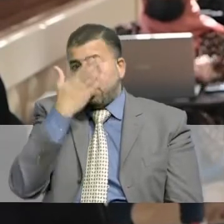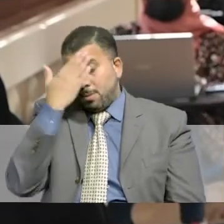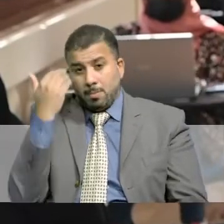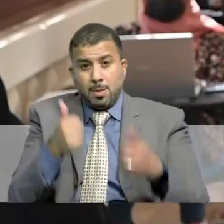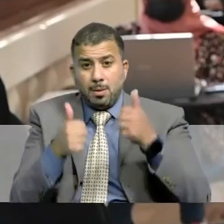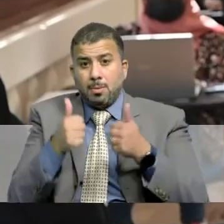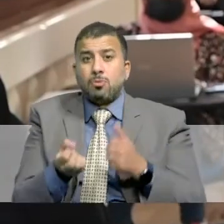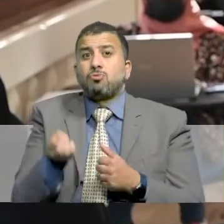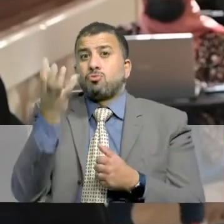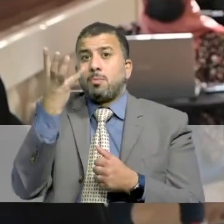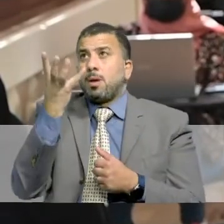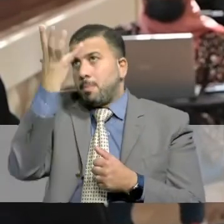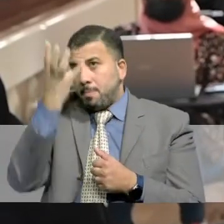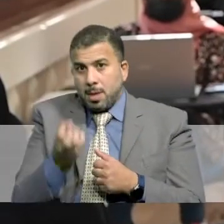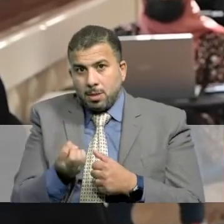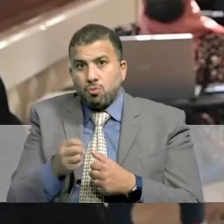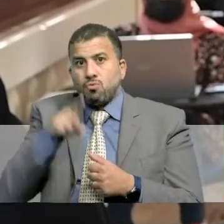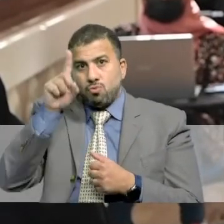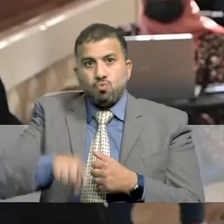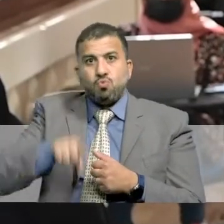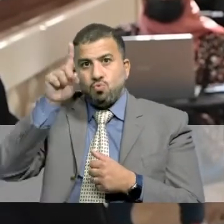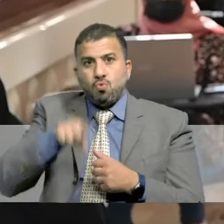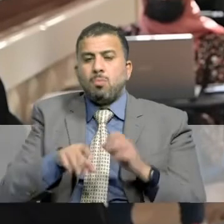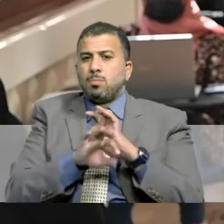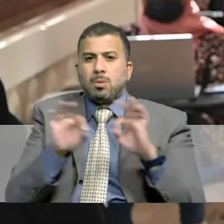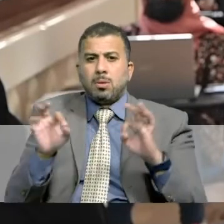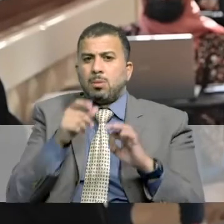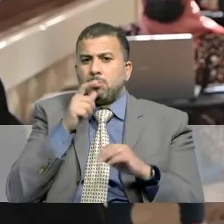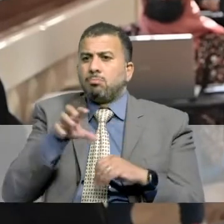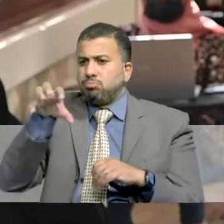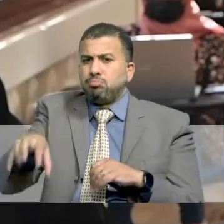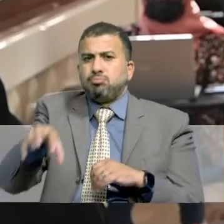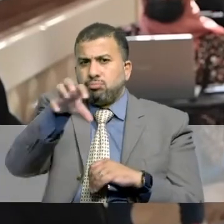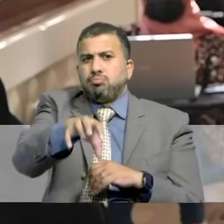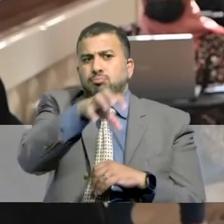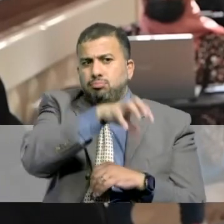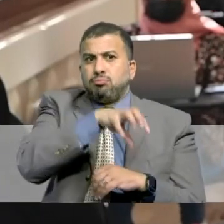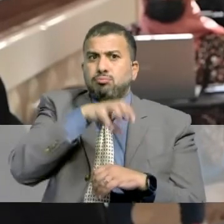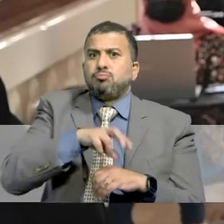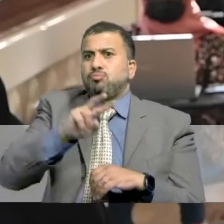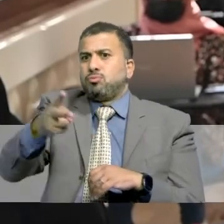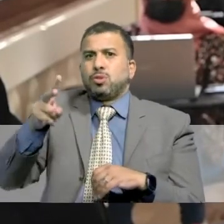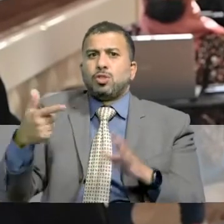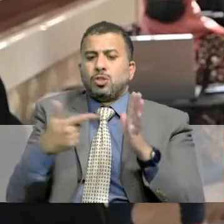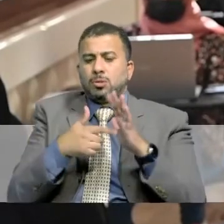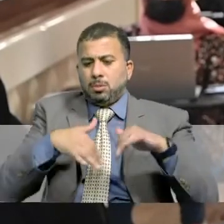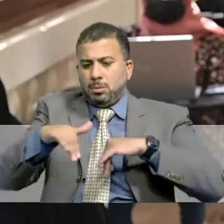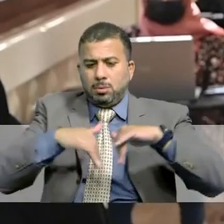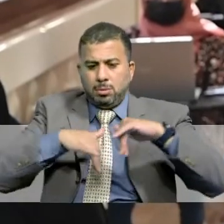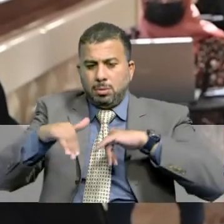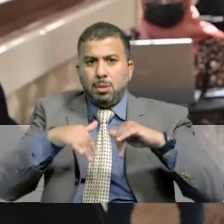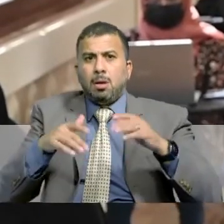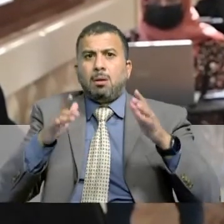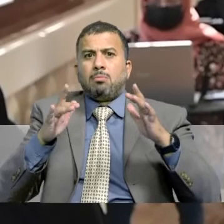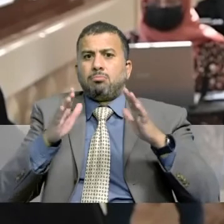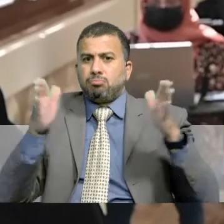والامتحان صباحا ومساء على مدار اليوم كاملا في مواقع مختلفة من الجامعة، في الممرات، في القاعات